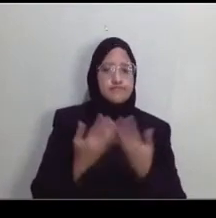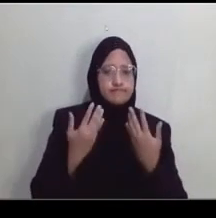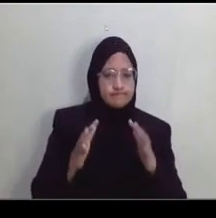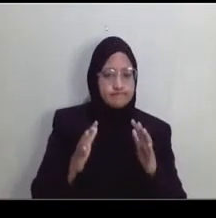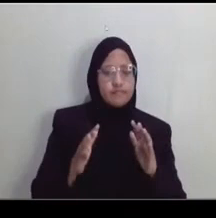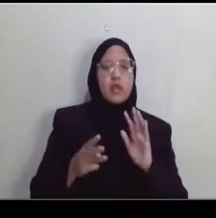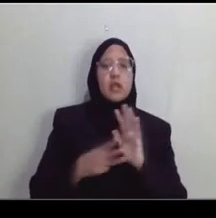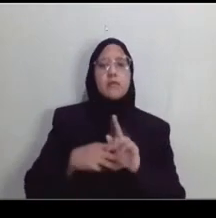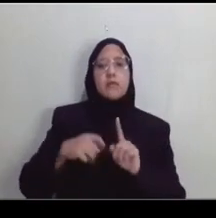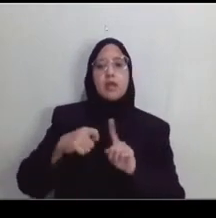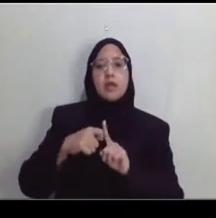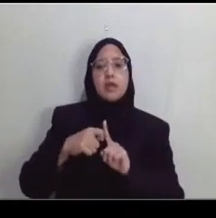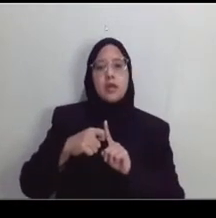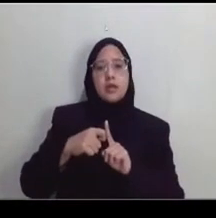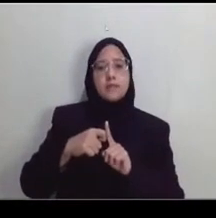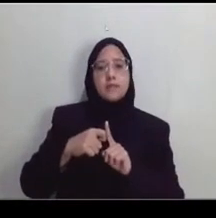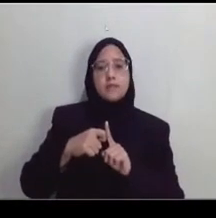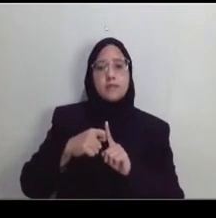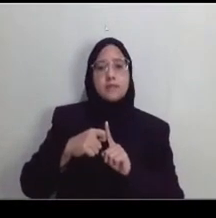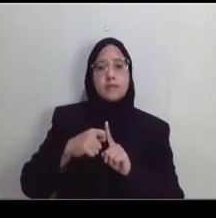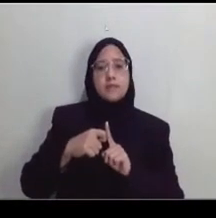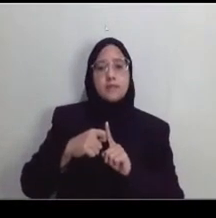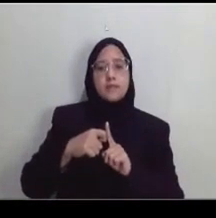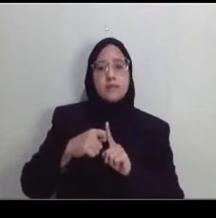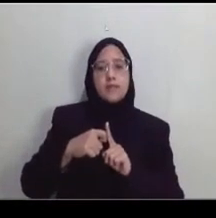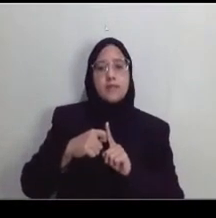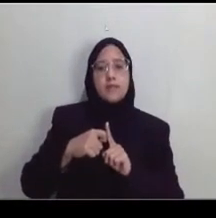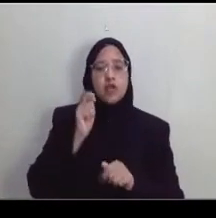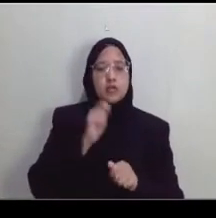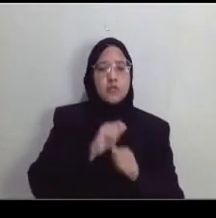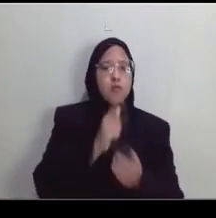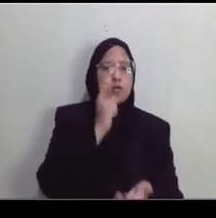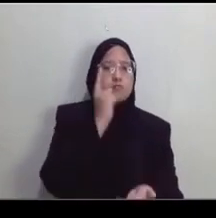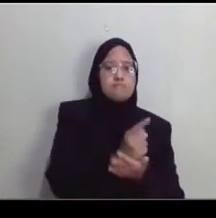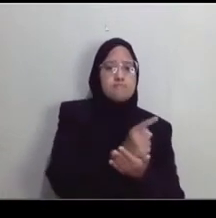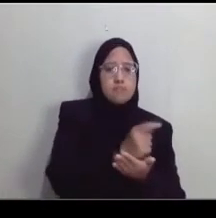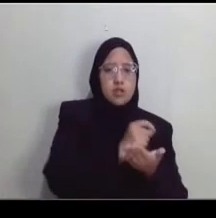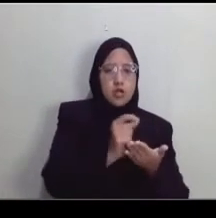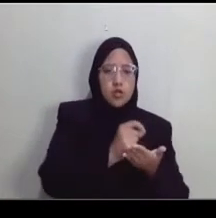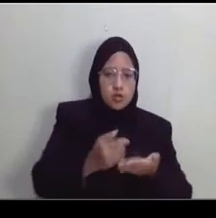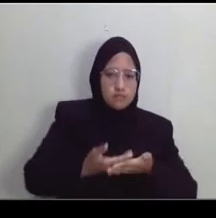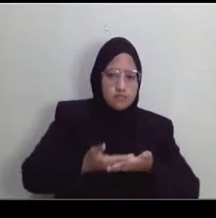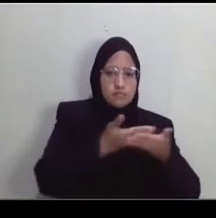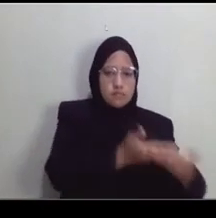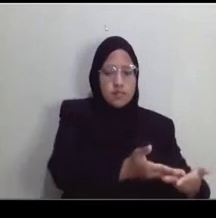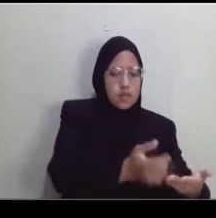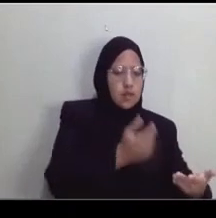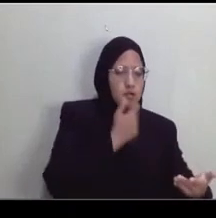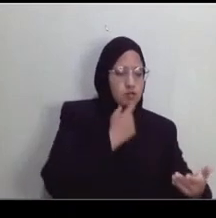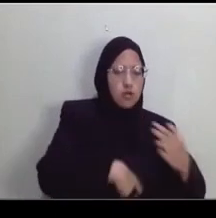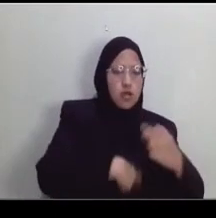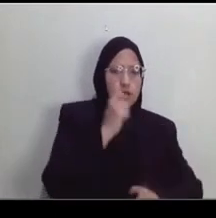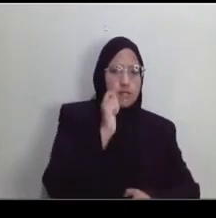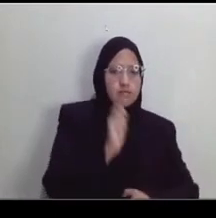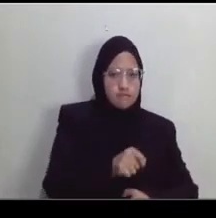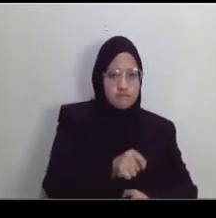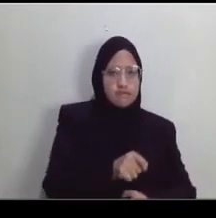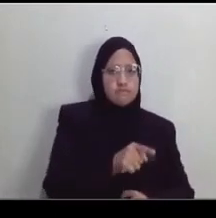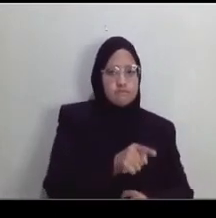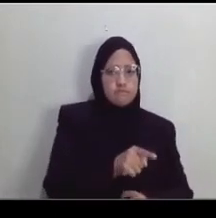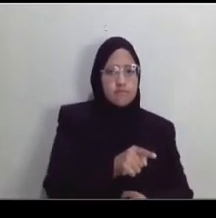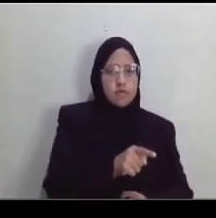kehormatan memendang perlu untuk memberikan teguran tertulis kepada hakim terlapor dan untuk menunjukkan sikap